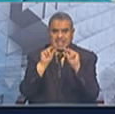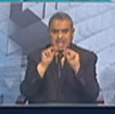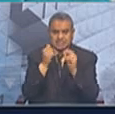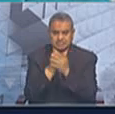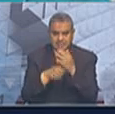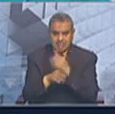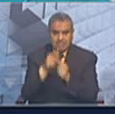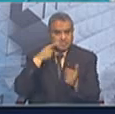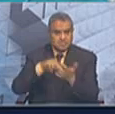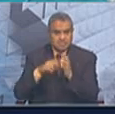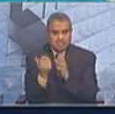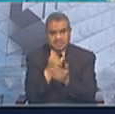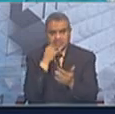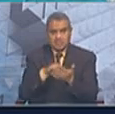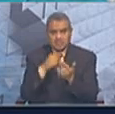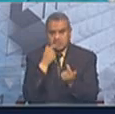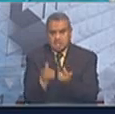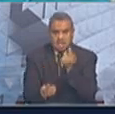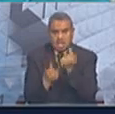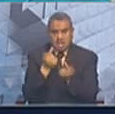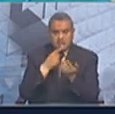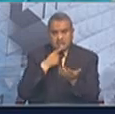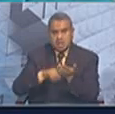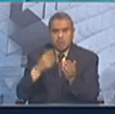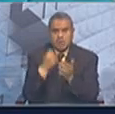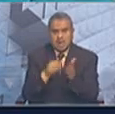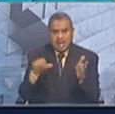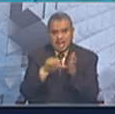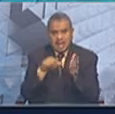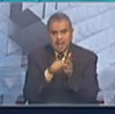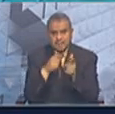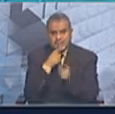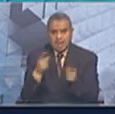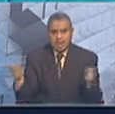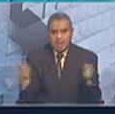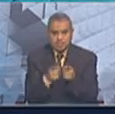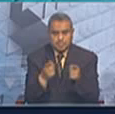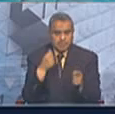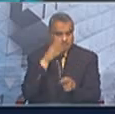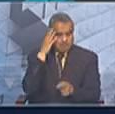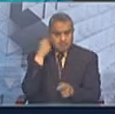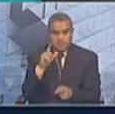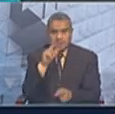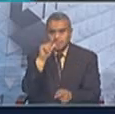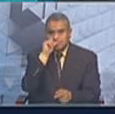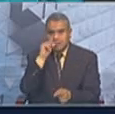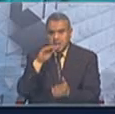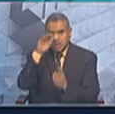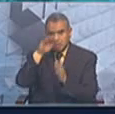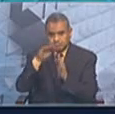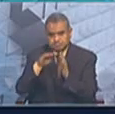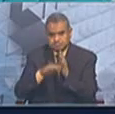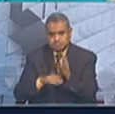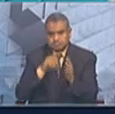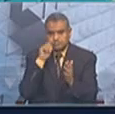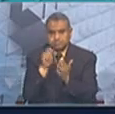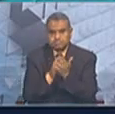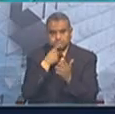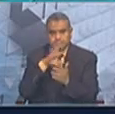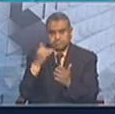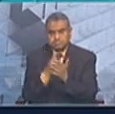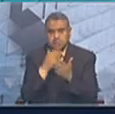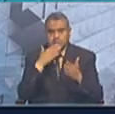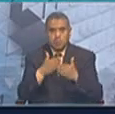نفسه وتقليل نمو الحشائش وتقليل العماله، طبعا بالاضافه للتوفير ماء الري الري ويستخدم طبعا في مساحات